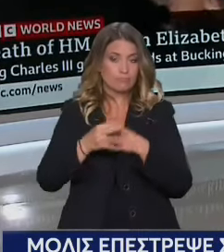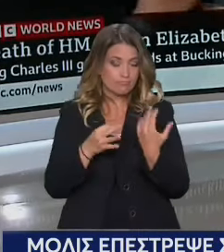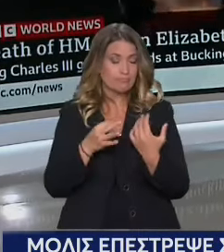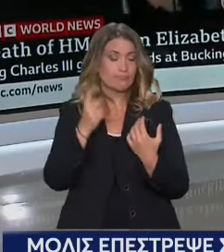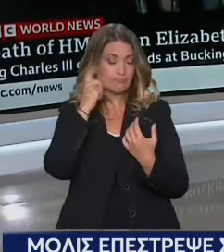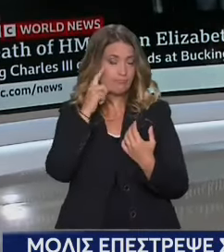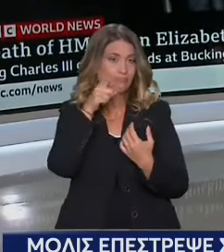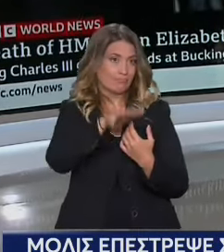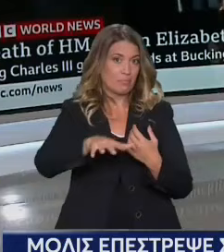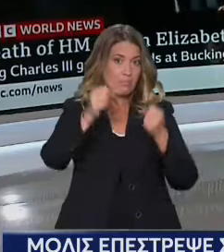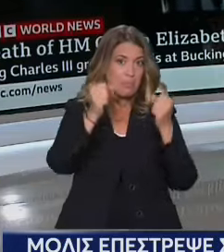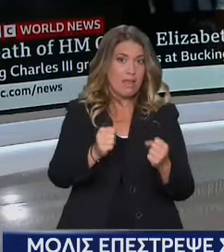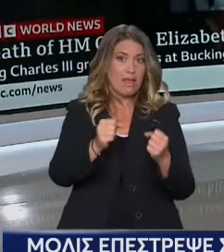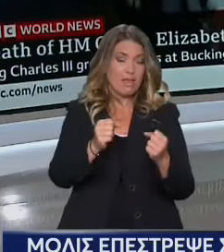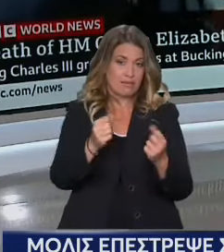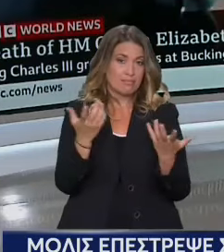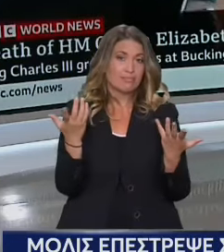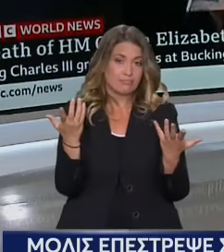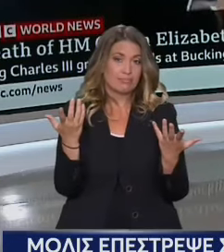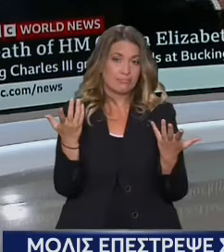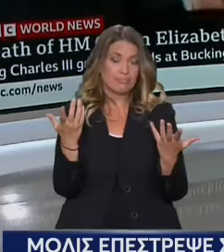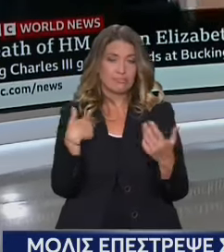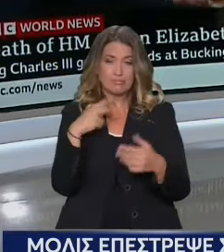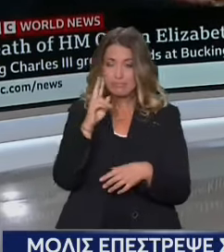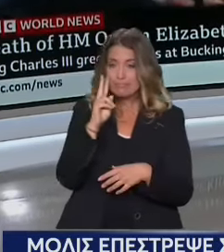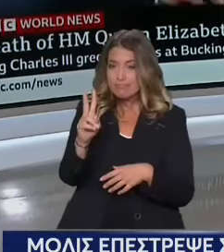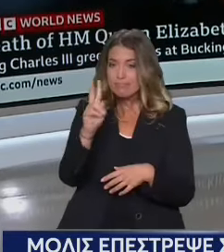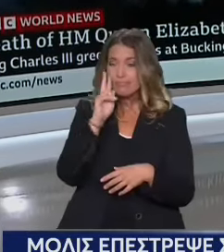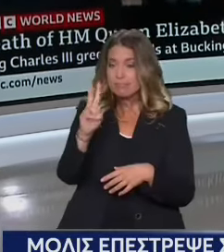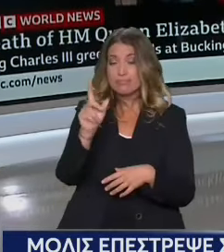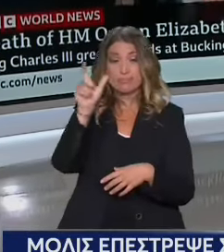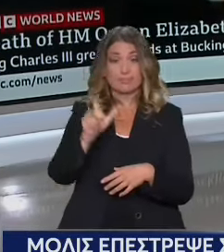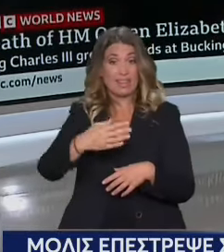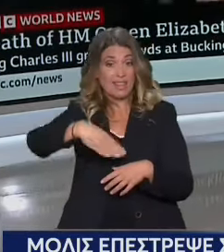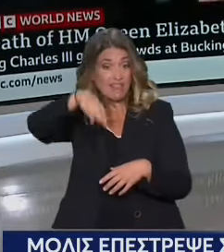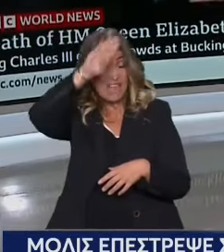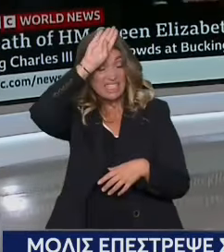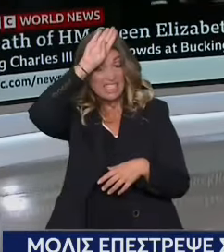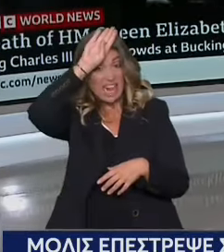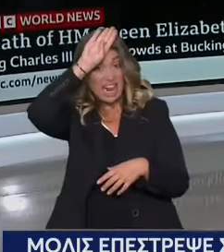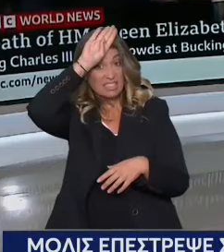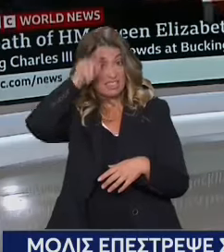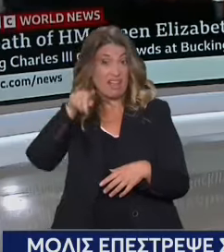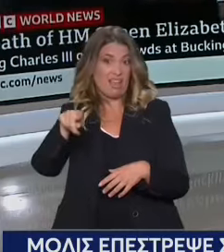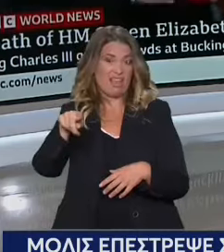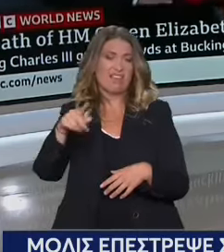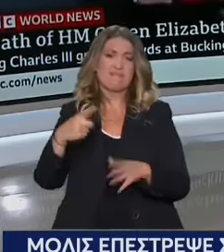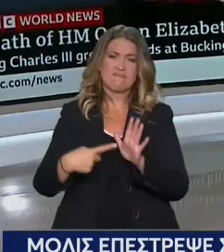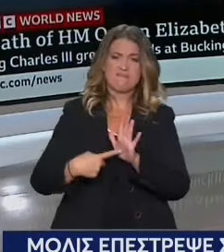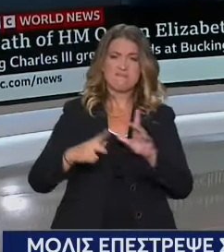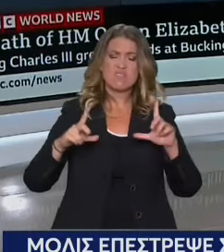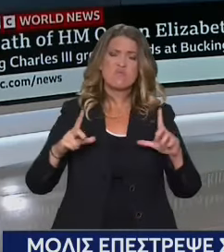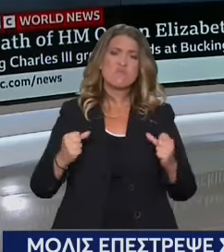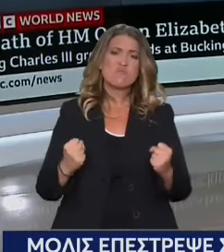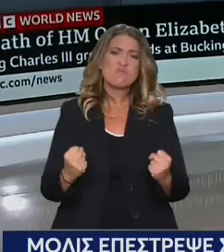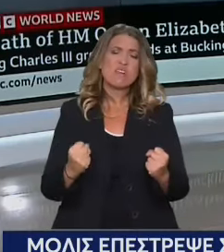που το ζείτε, αλλά η εικόνα έχει περάσει και σε όλους μας που είμαστε μακριά. Η Ελισάβετ εξελίχθηκε σε μια μητρική φιγούρα.